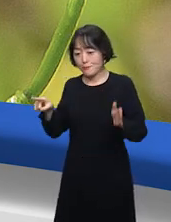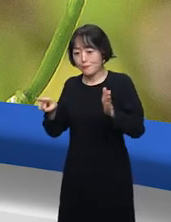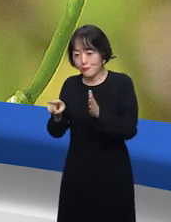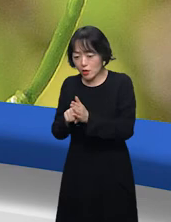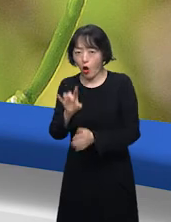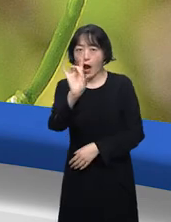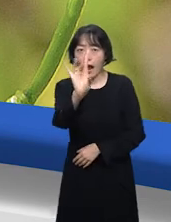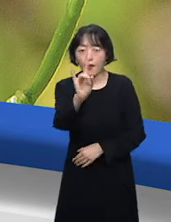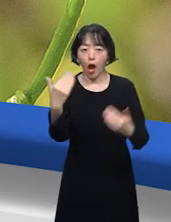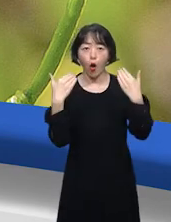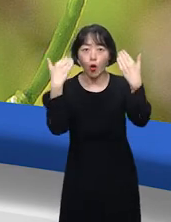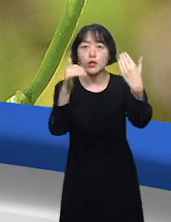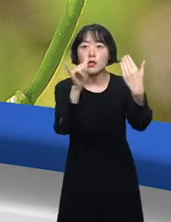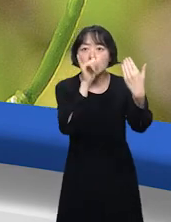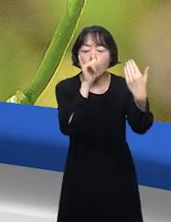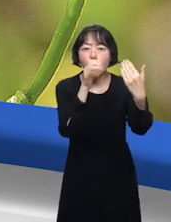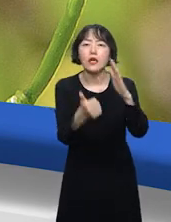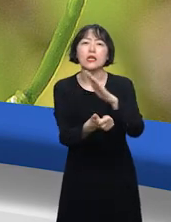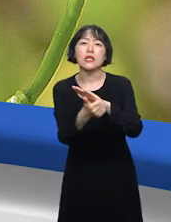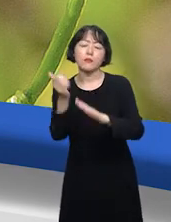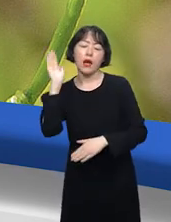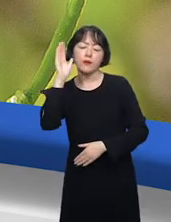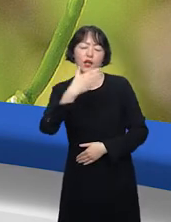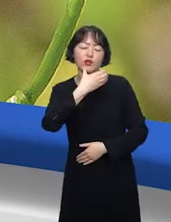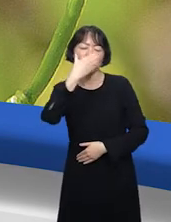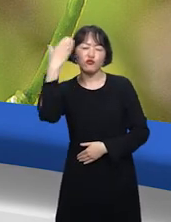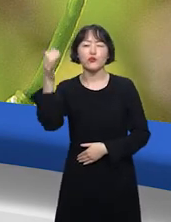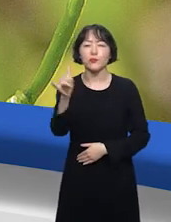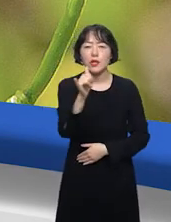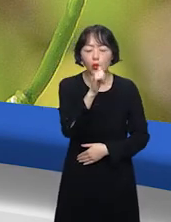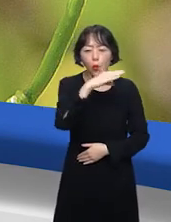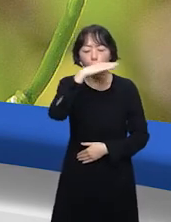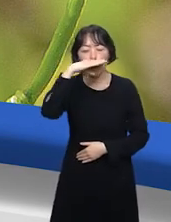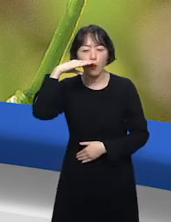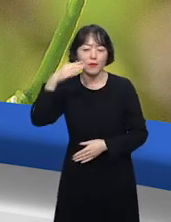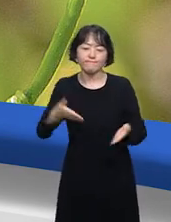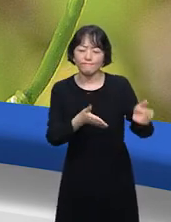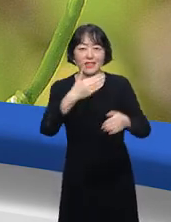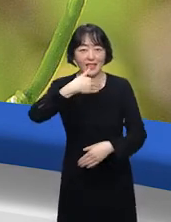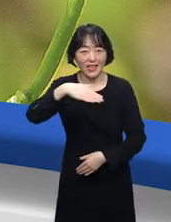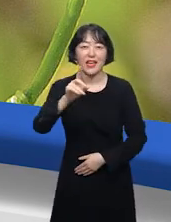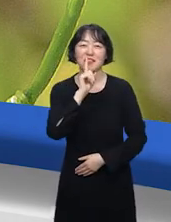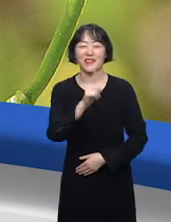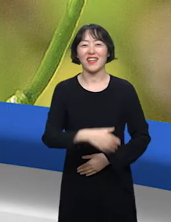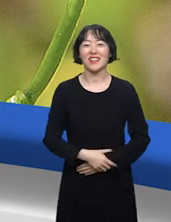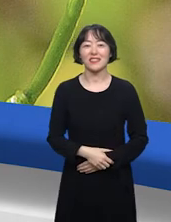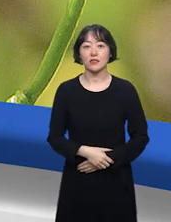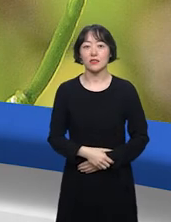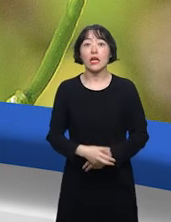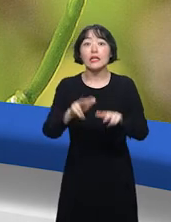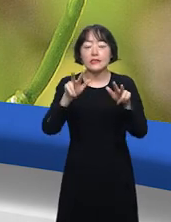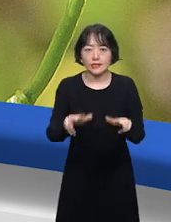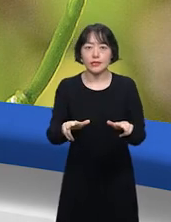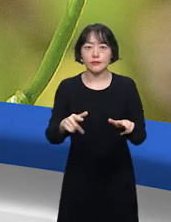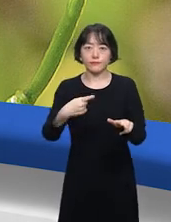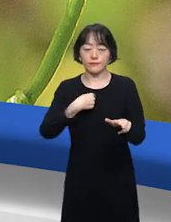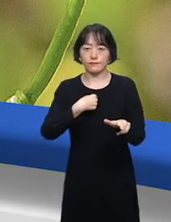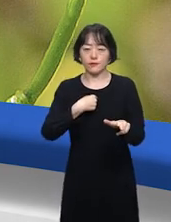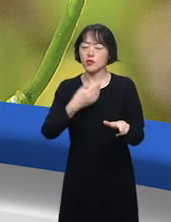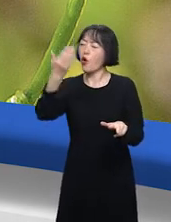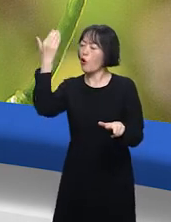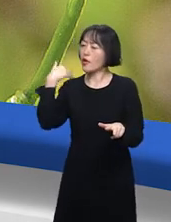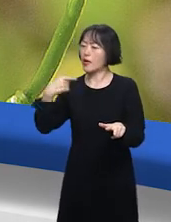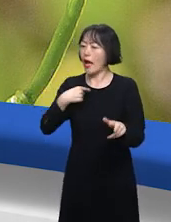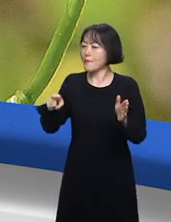한 명의 어른으로 인해 희망찬 미래를 꿈꾸고 바른 길을 찾아간다고 합니다. 지금 이 순간 나를